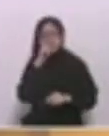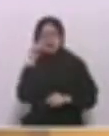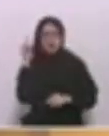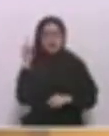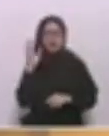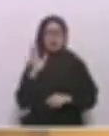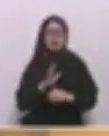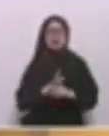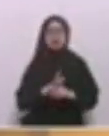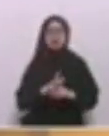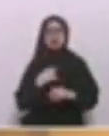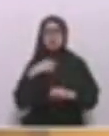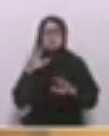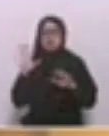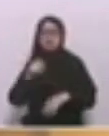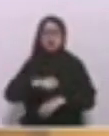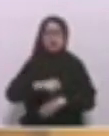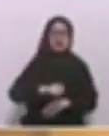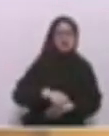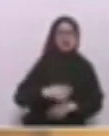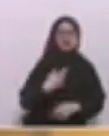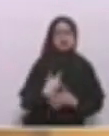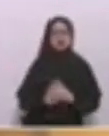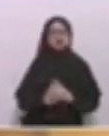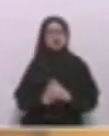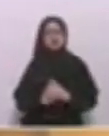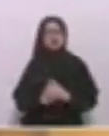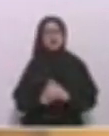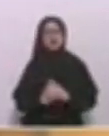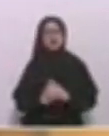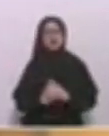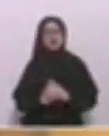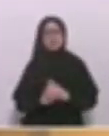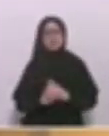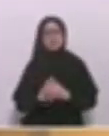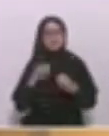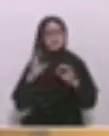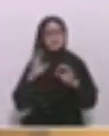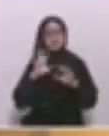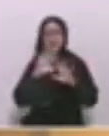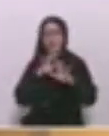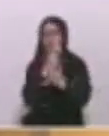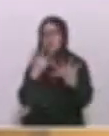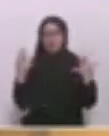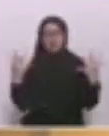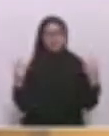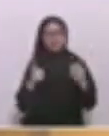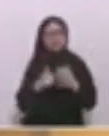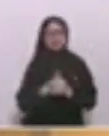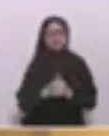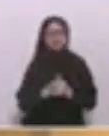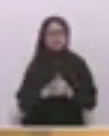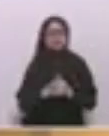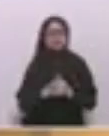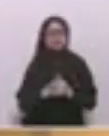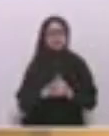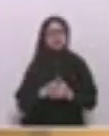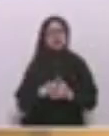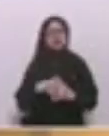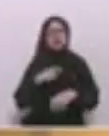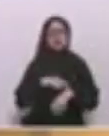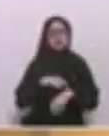lihat di pengadilan-pengadilan di Palu itu itu yang hari ini lagi ee ramai di sana di zaman saya itu banyak